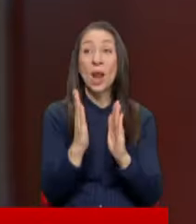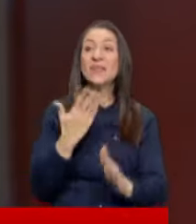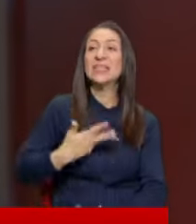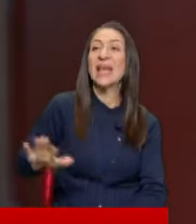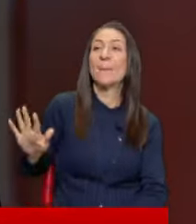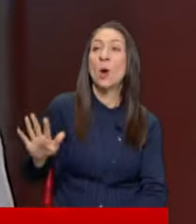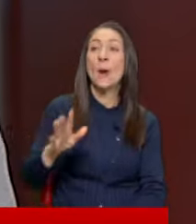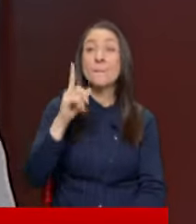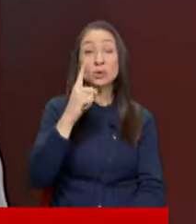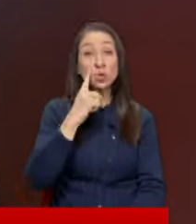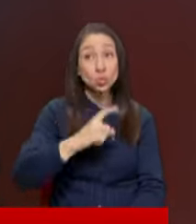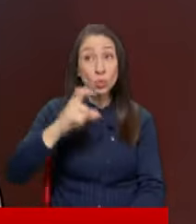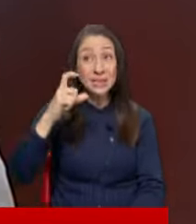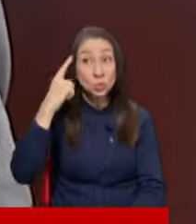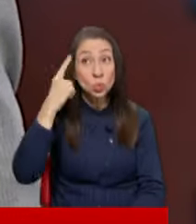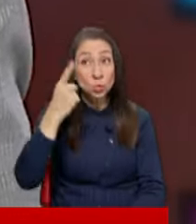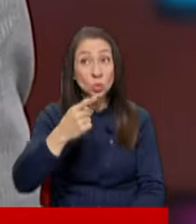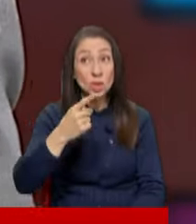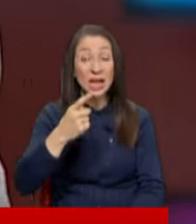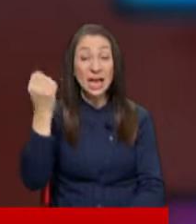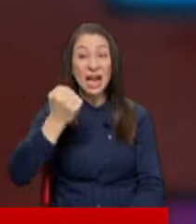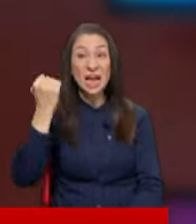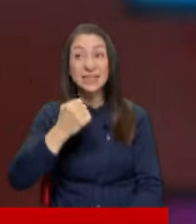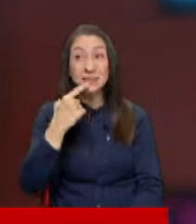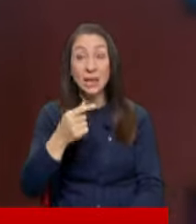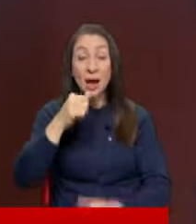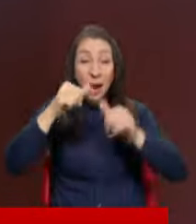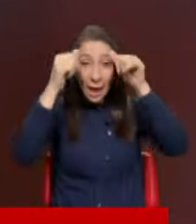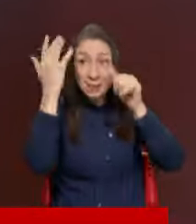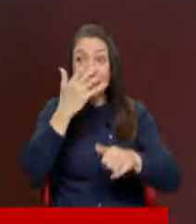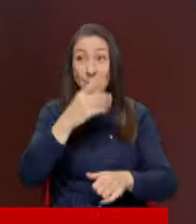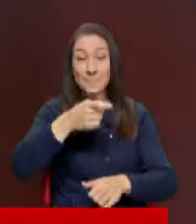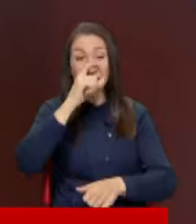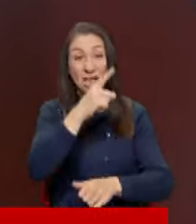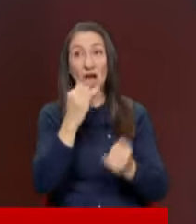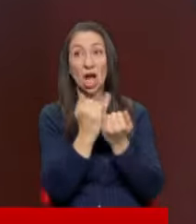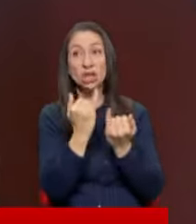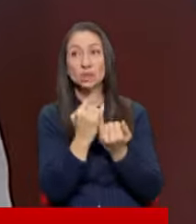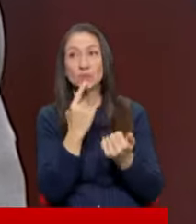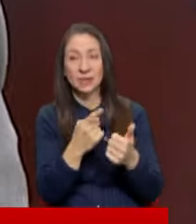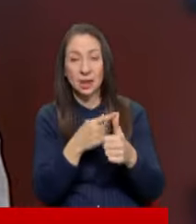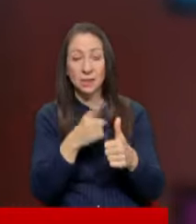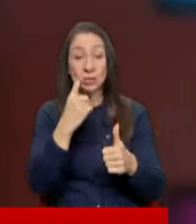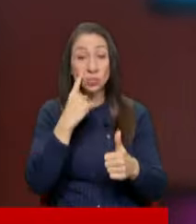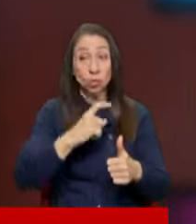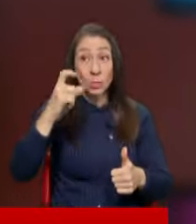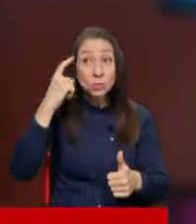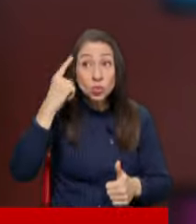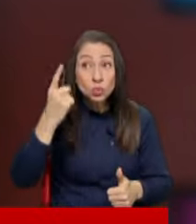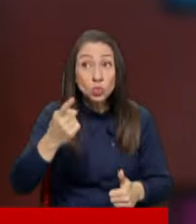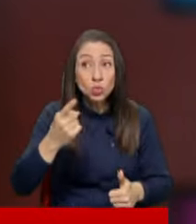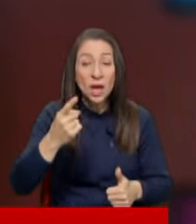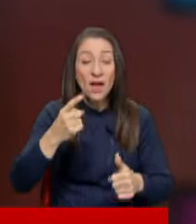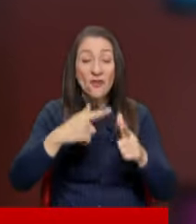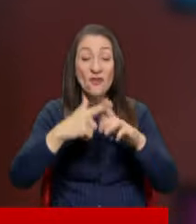sevmiyor bir Cumhurbaşkanı düşünün ki katil dediği Suudi Arabistan prensine kardeşim dedi bir Cumhurbaşkanı düşünün